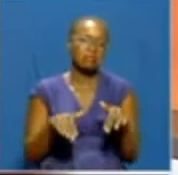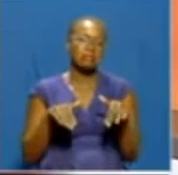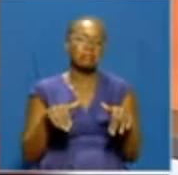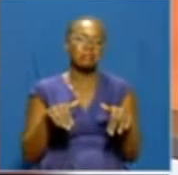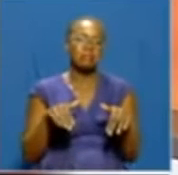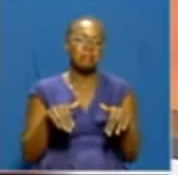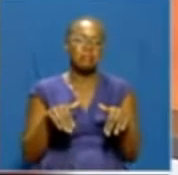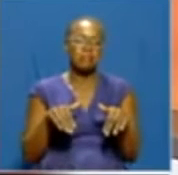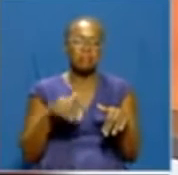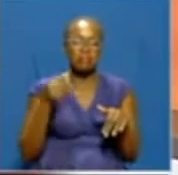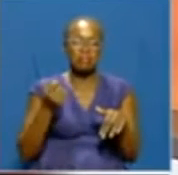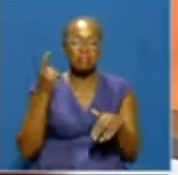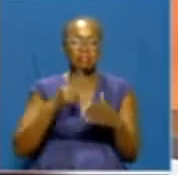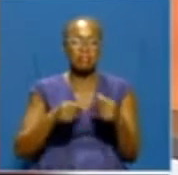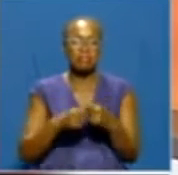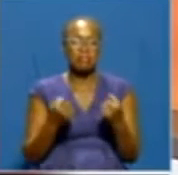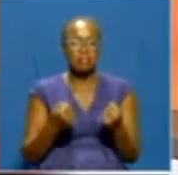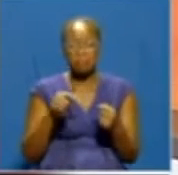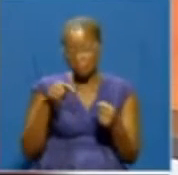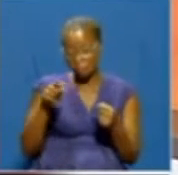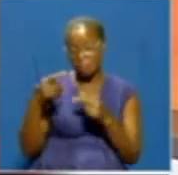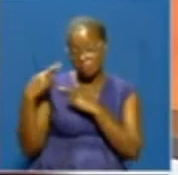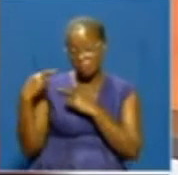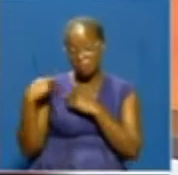ni kipi kinaendelea pale. Je, ni wao wamehusika